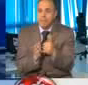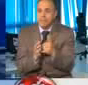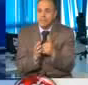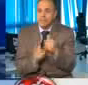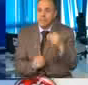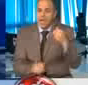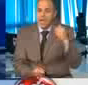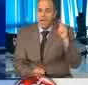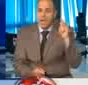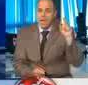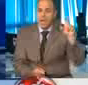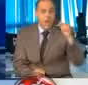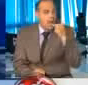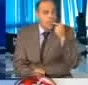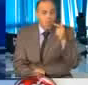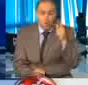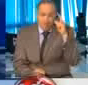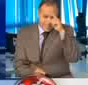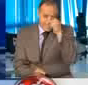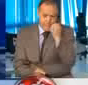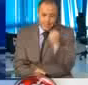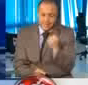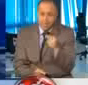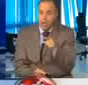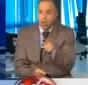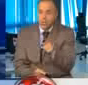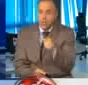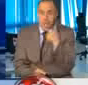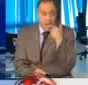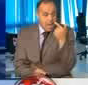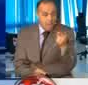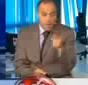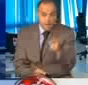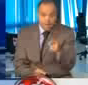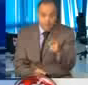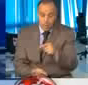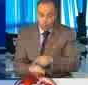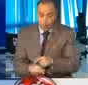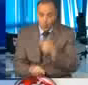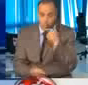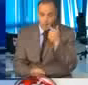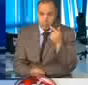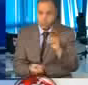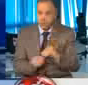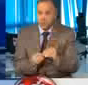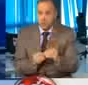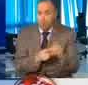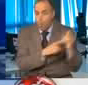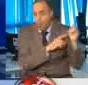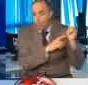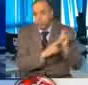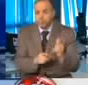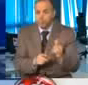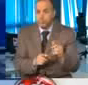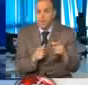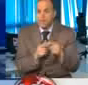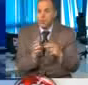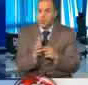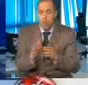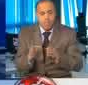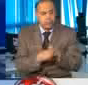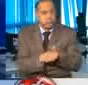حلب يواجهون لحظة قاتمة جدا. يأتي ذلك في وقت تتصاعد فيه هجمات القوات الحكومية